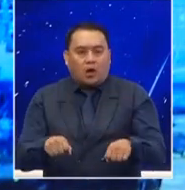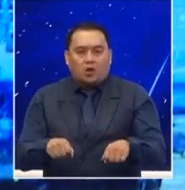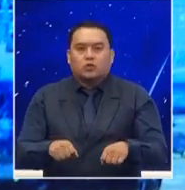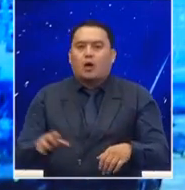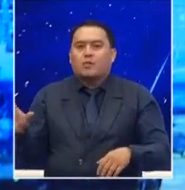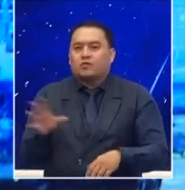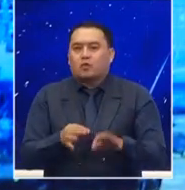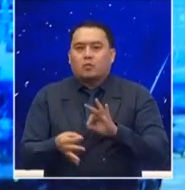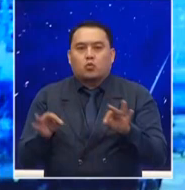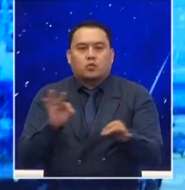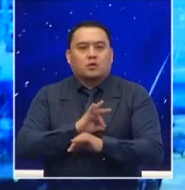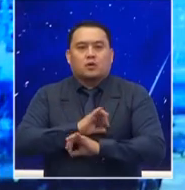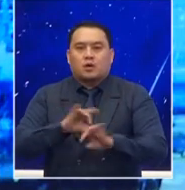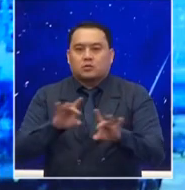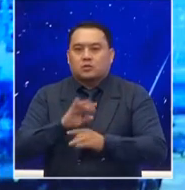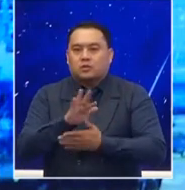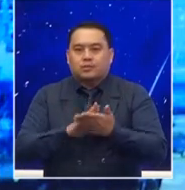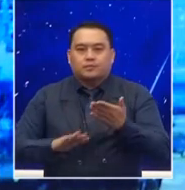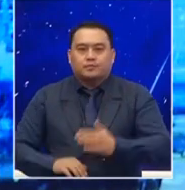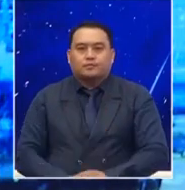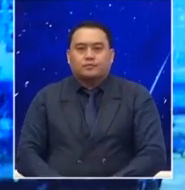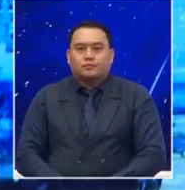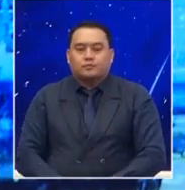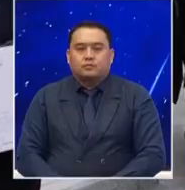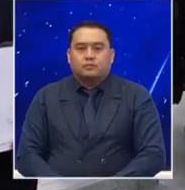обо всем подробнее расскажет наш корреспондент.